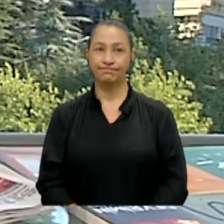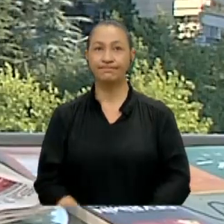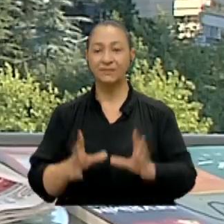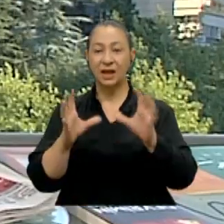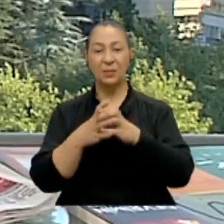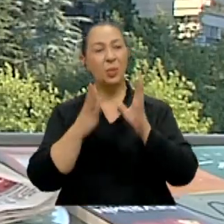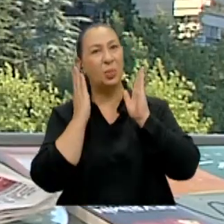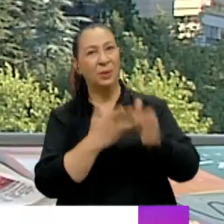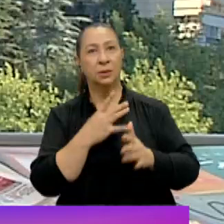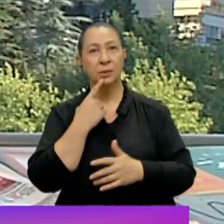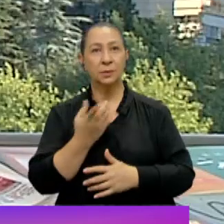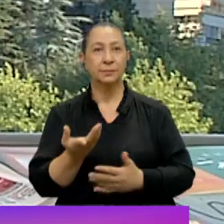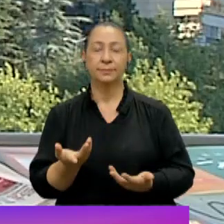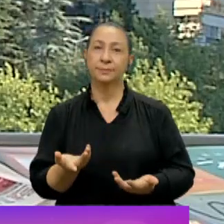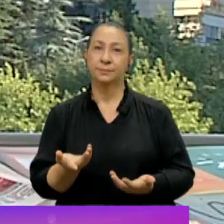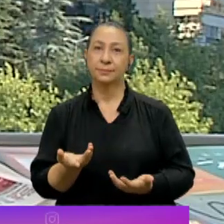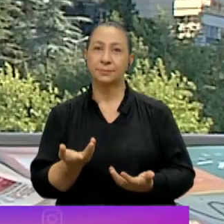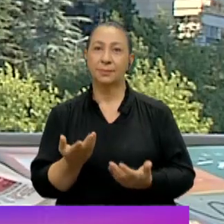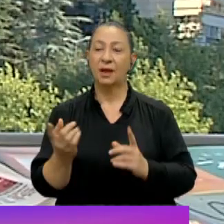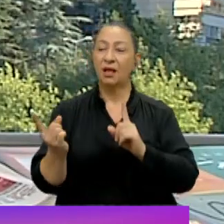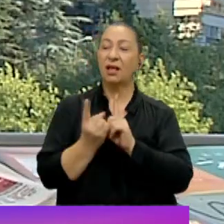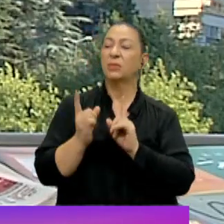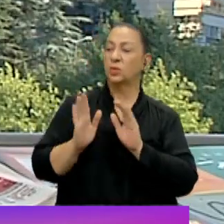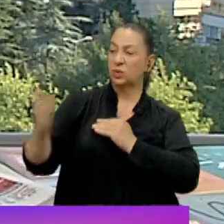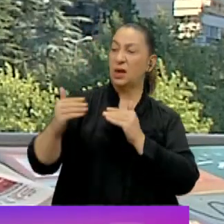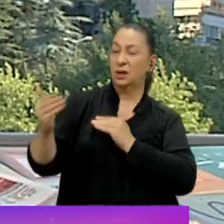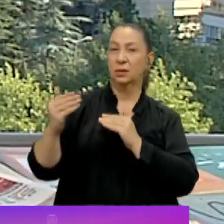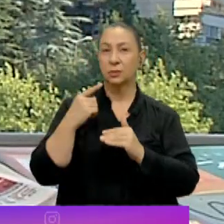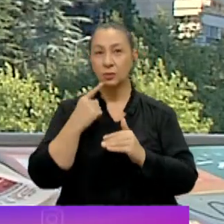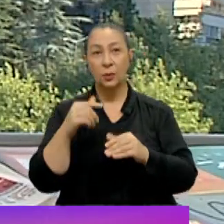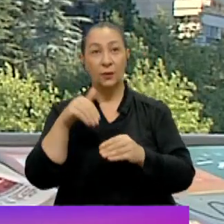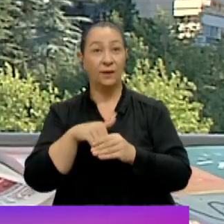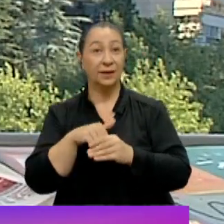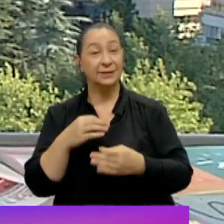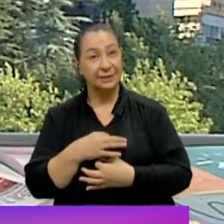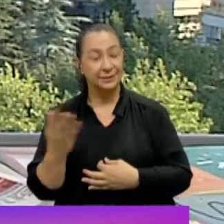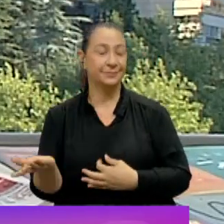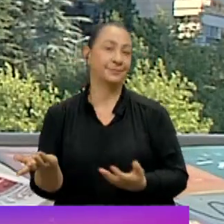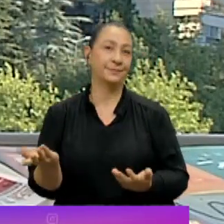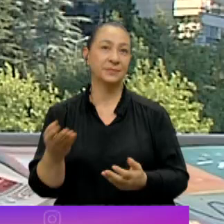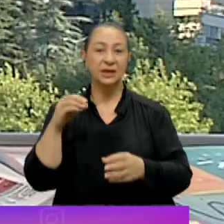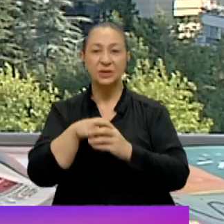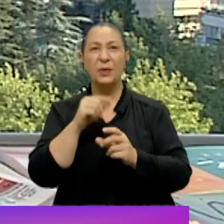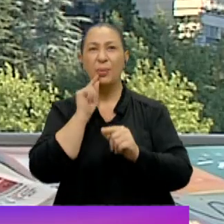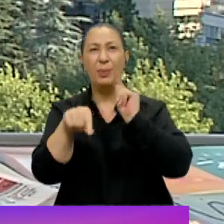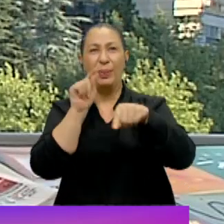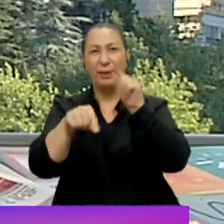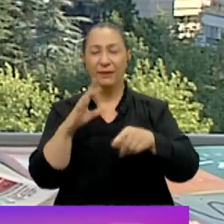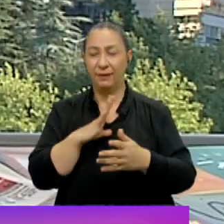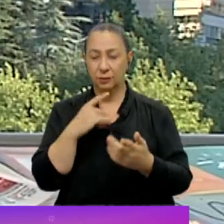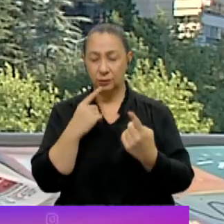Ekibinize tükürürüm diyor. Yaklaşma uzaktır diyor sayın vekil. İşte içeriye tükürükleriniz geliyor